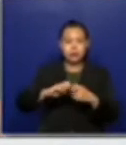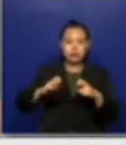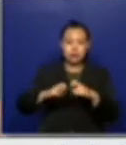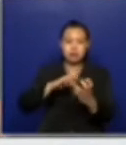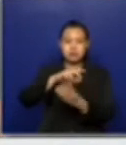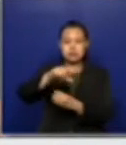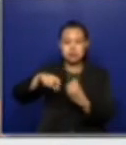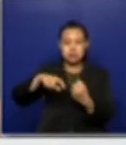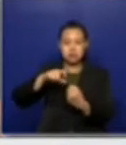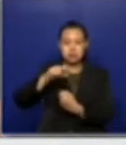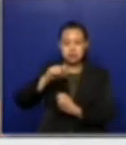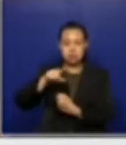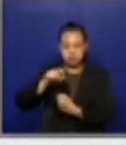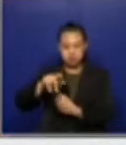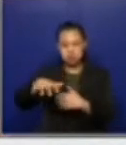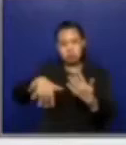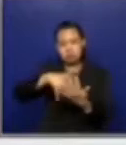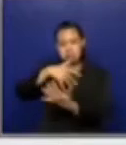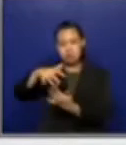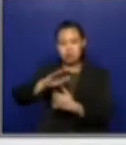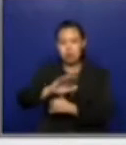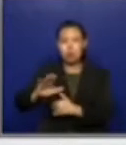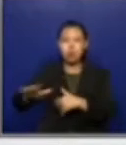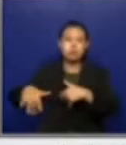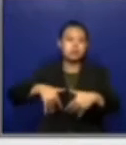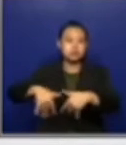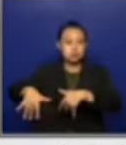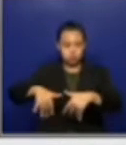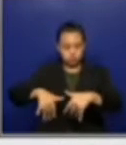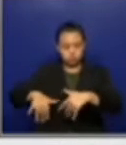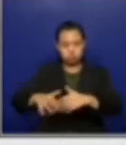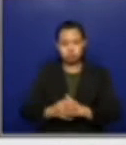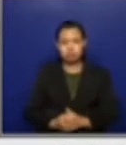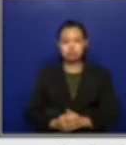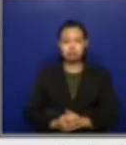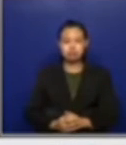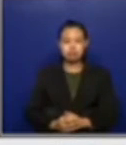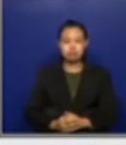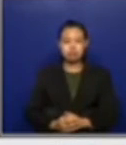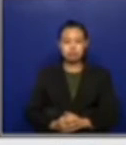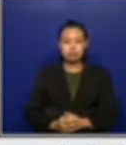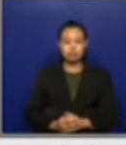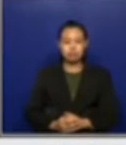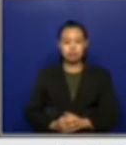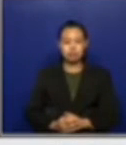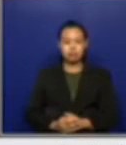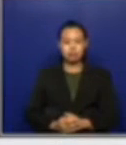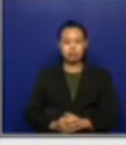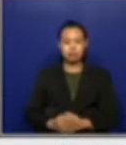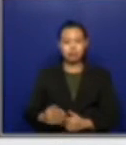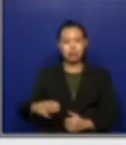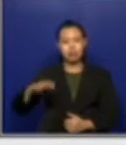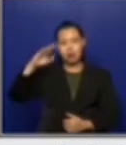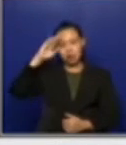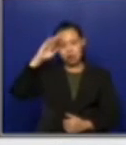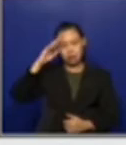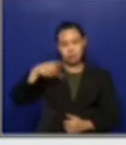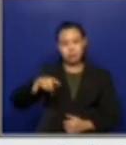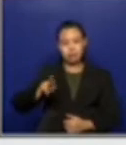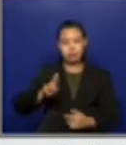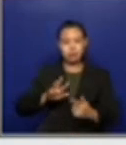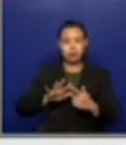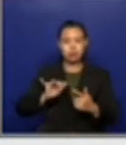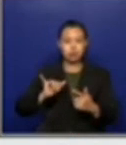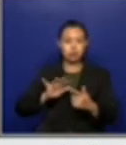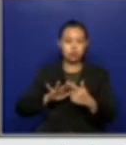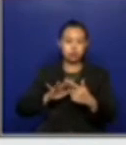ากท้องความเป็นอยู่ของพี่น้องประชาชนพลเอกประยุทธ์จันทร์โอชาก็ควรจะต้องรับผิดช